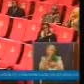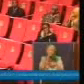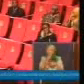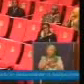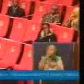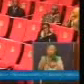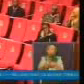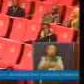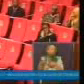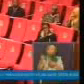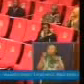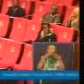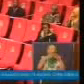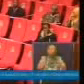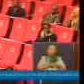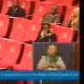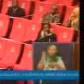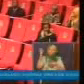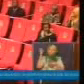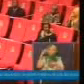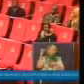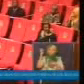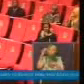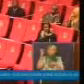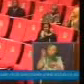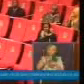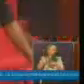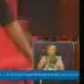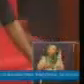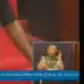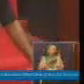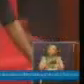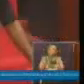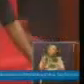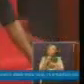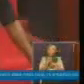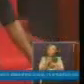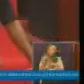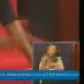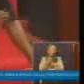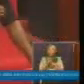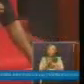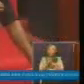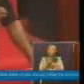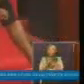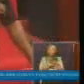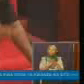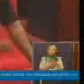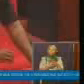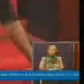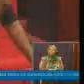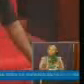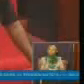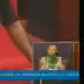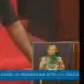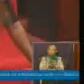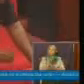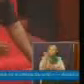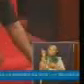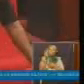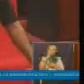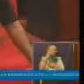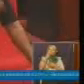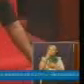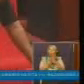uendelee kwa maslahi ya kisiasa ili ajenda ipatikane 2015. Fedha tunazotumia tungeweza kuwapatia kina mama